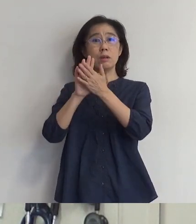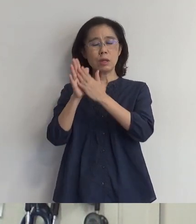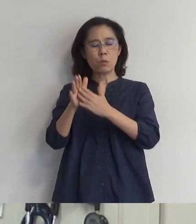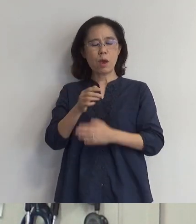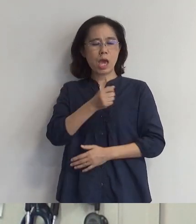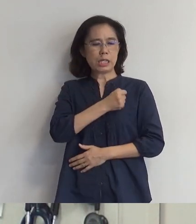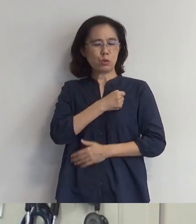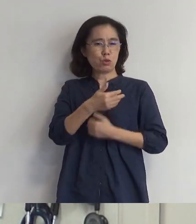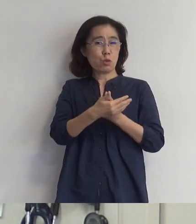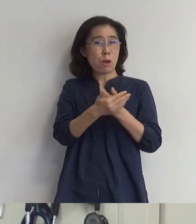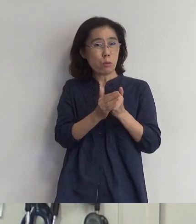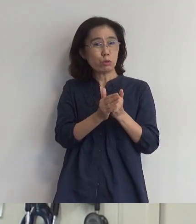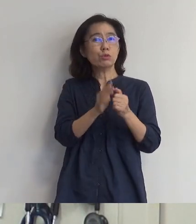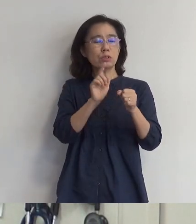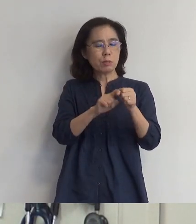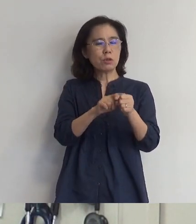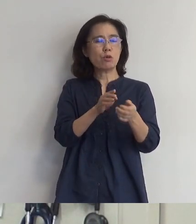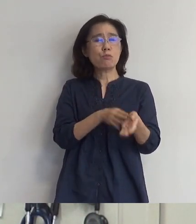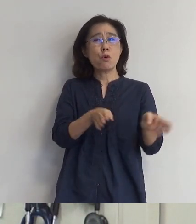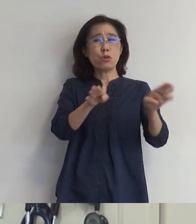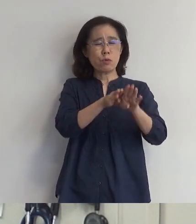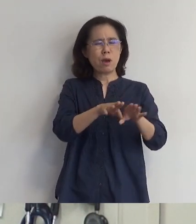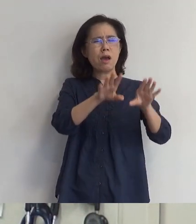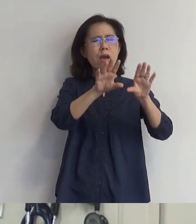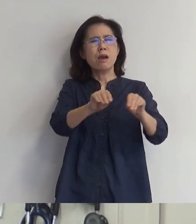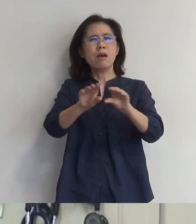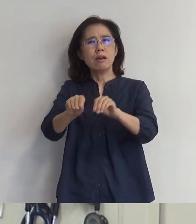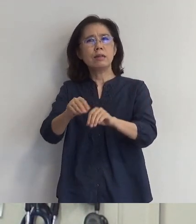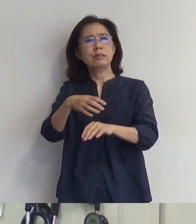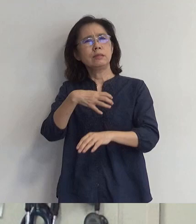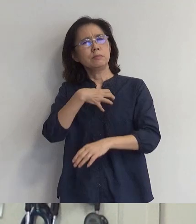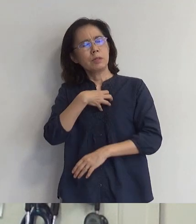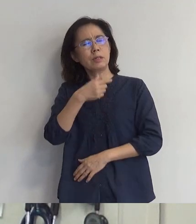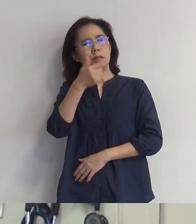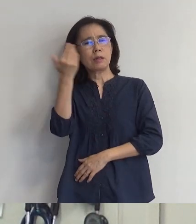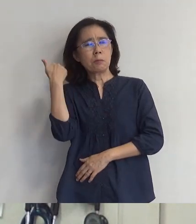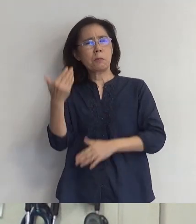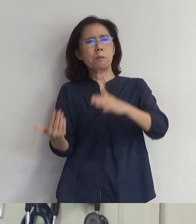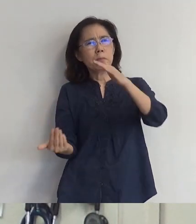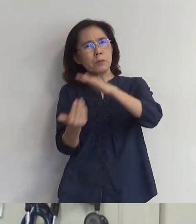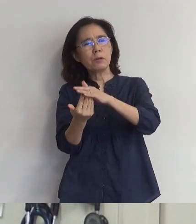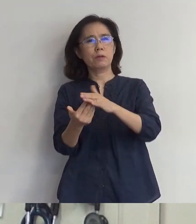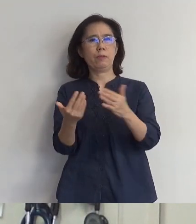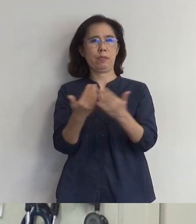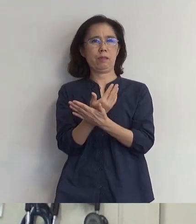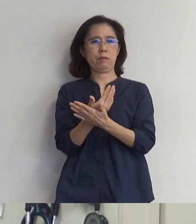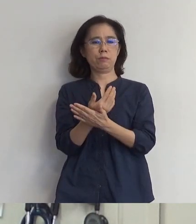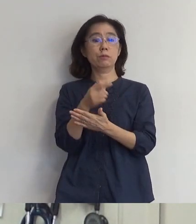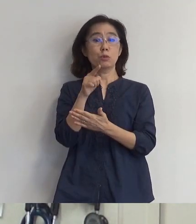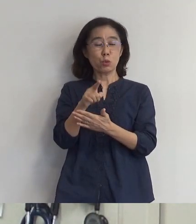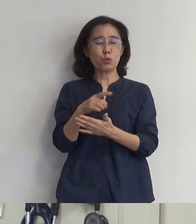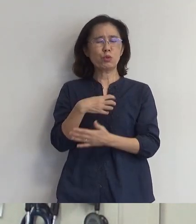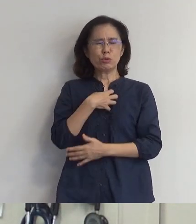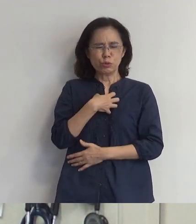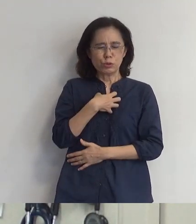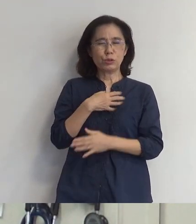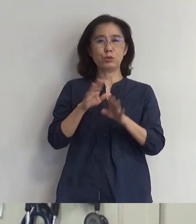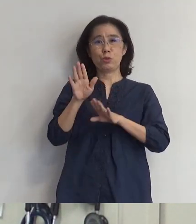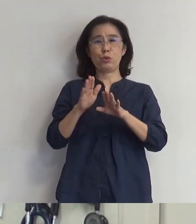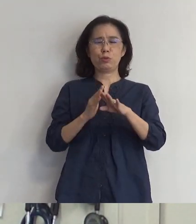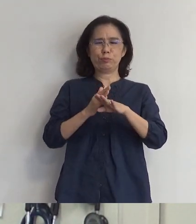る医療機関は潰れてしまう過去最大の危機となっています。この危機を皆さんと一緒に乗り切りたいの